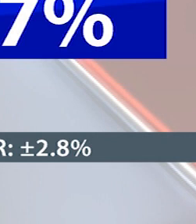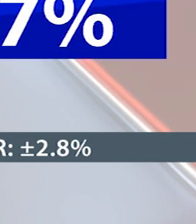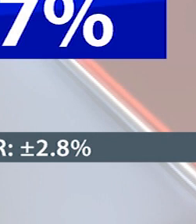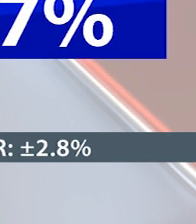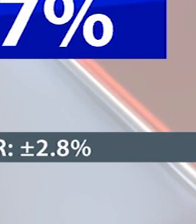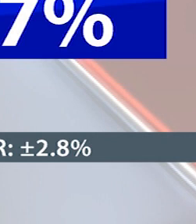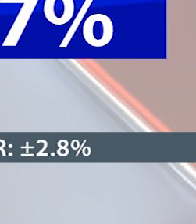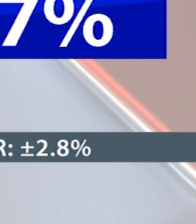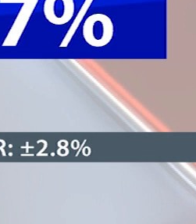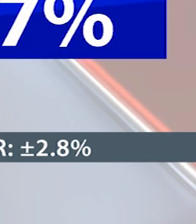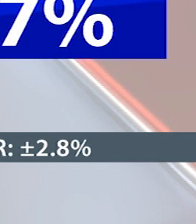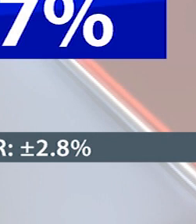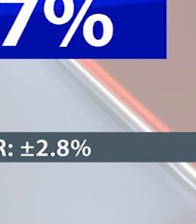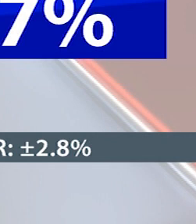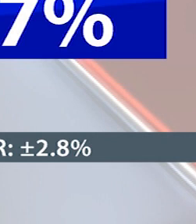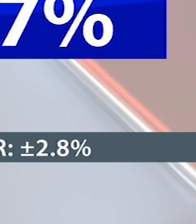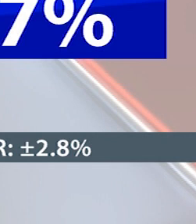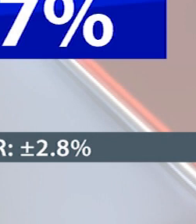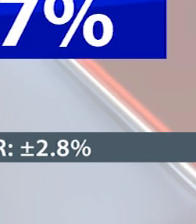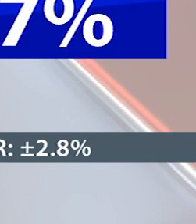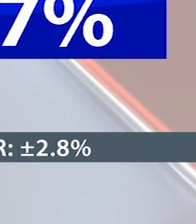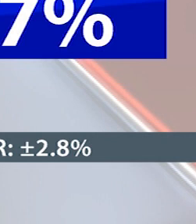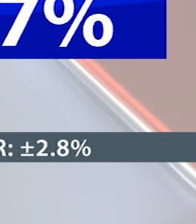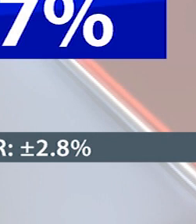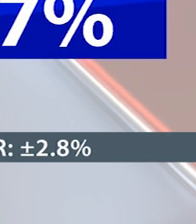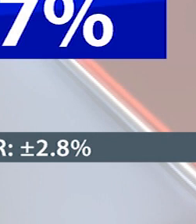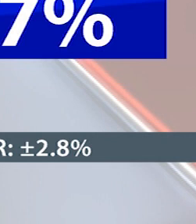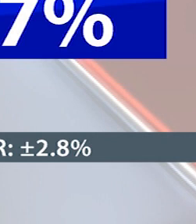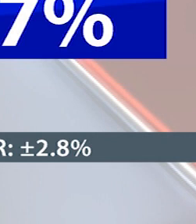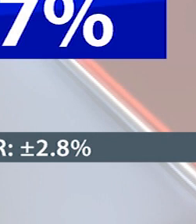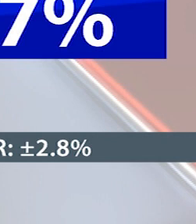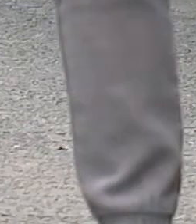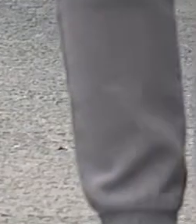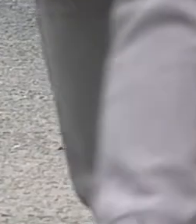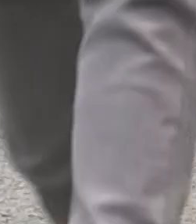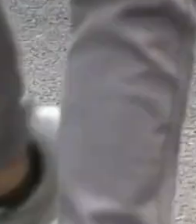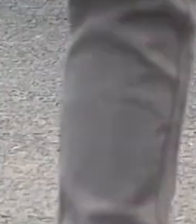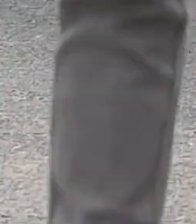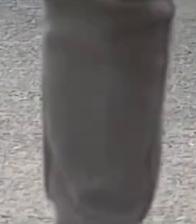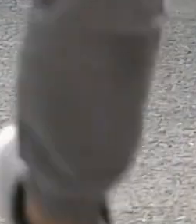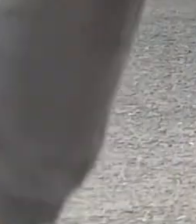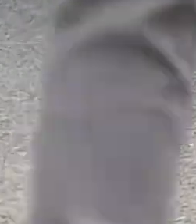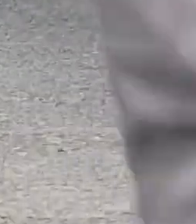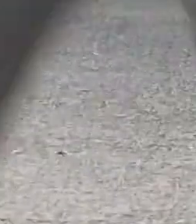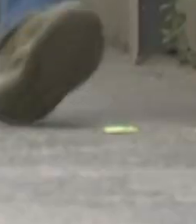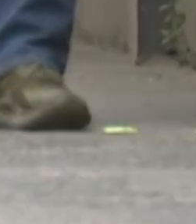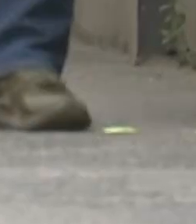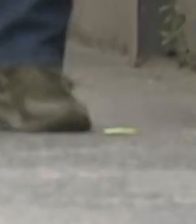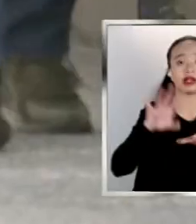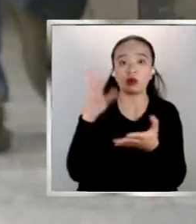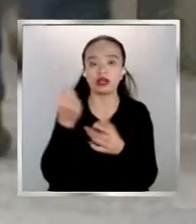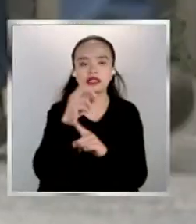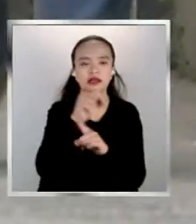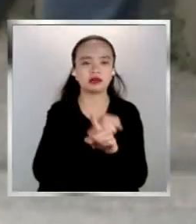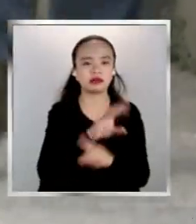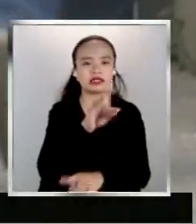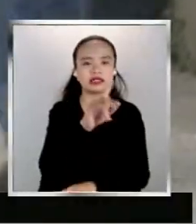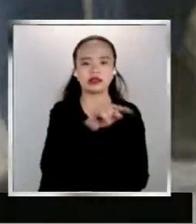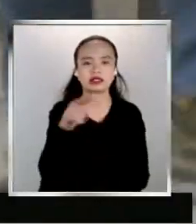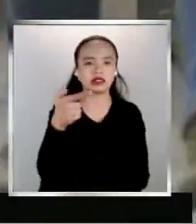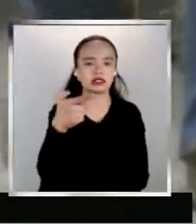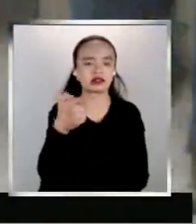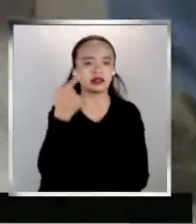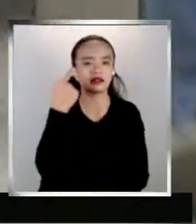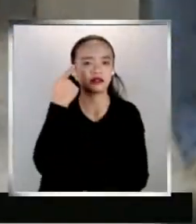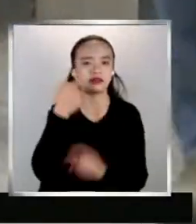kanilang narinig, nabasa o napanood. Ginawa ang survey nitong September 17 hanggang 21 sa 1,200